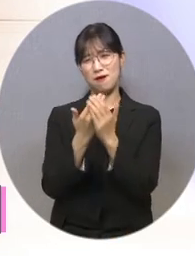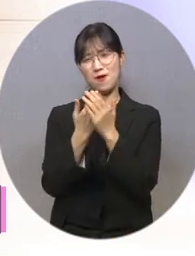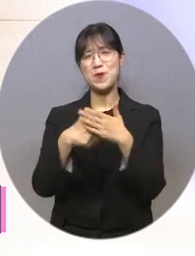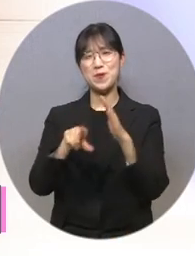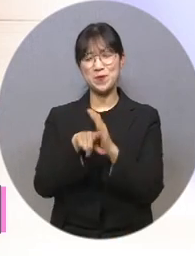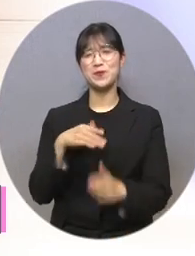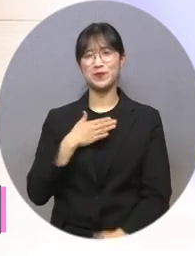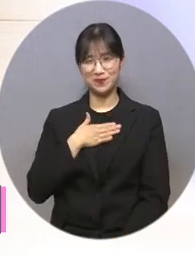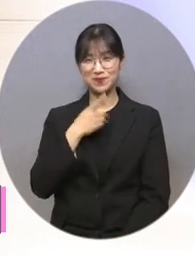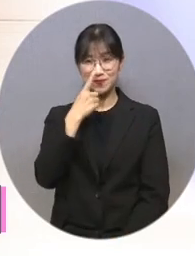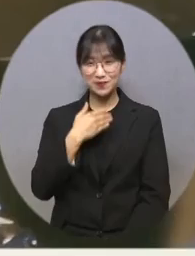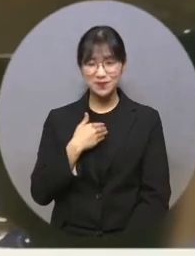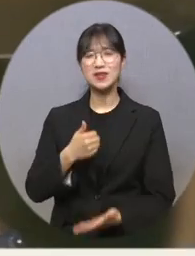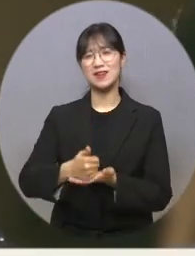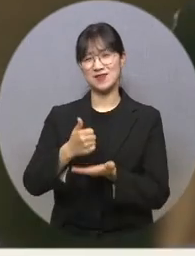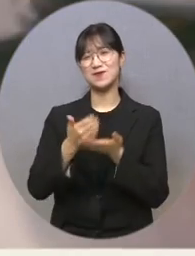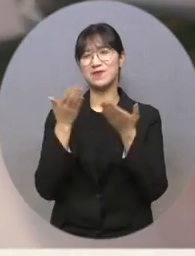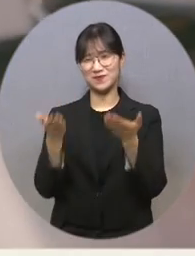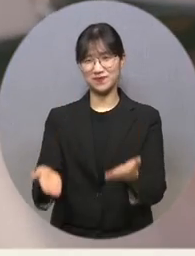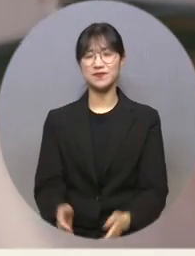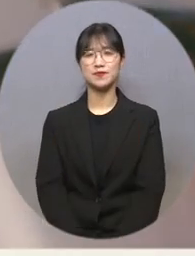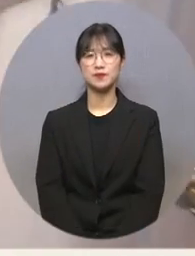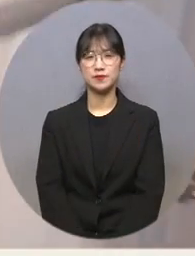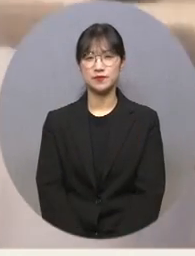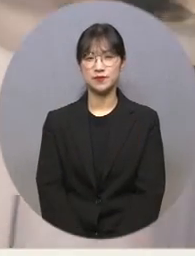솔라도 응원하도록 하겠습니다.